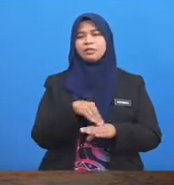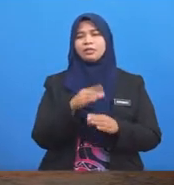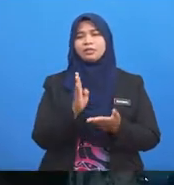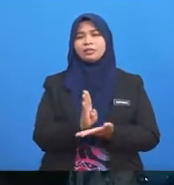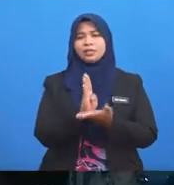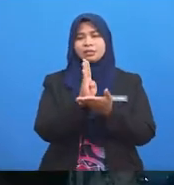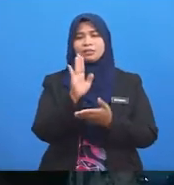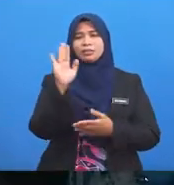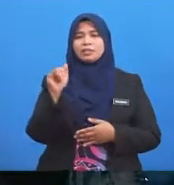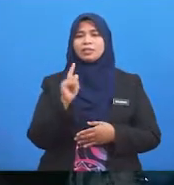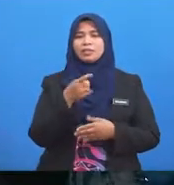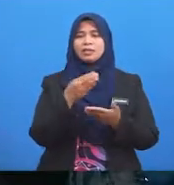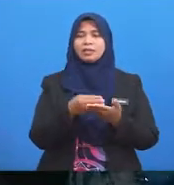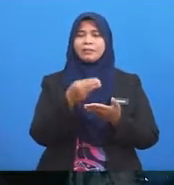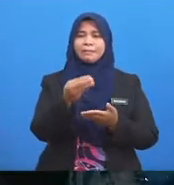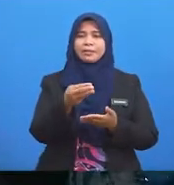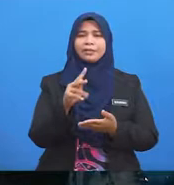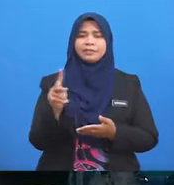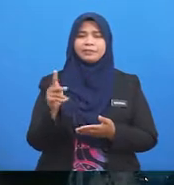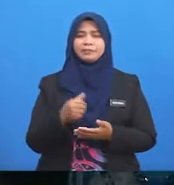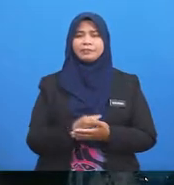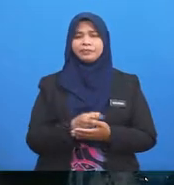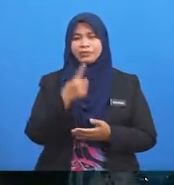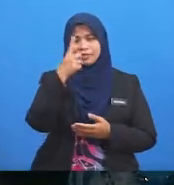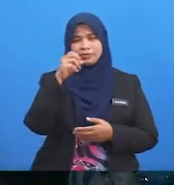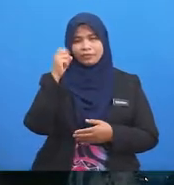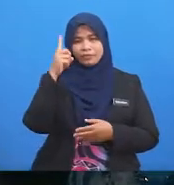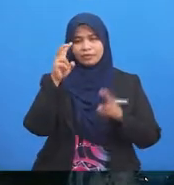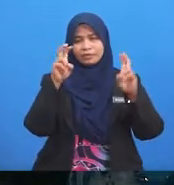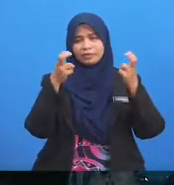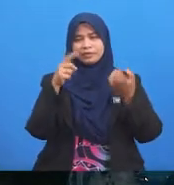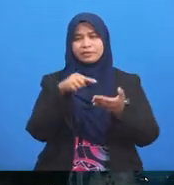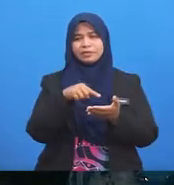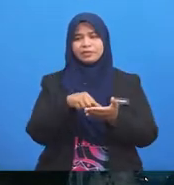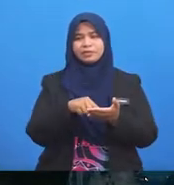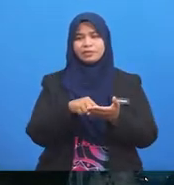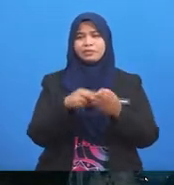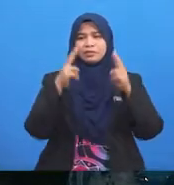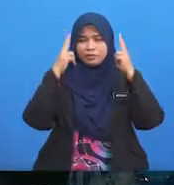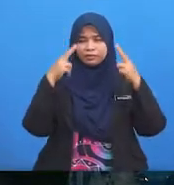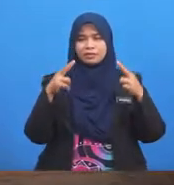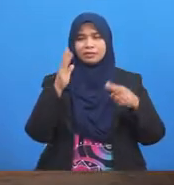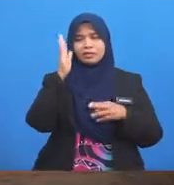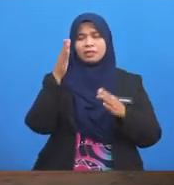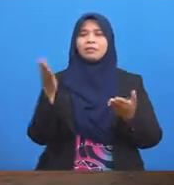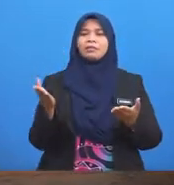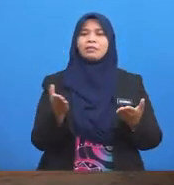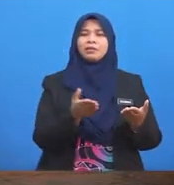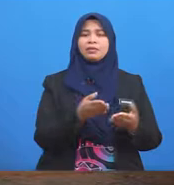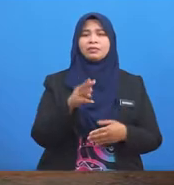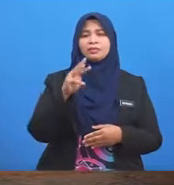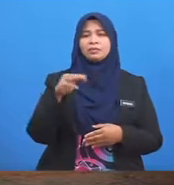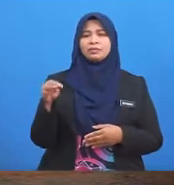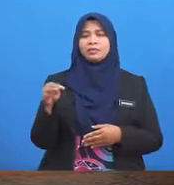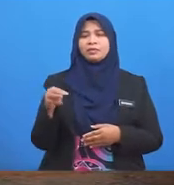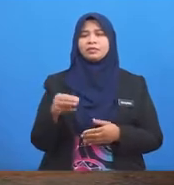berikan. Untuk memahami tajuk ini dengan lebih mendalam, Ustazah akan bawa murid-murid melayari